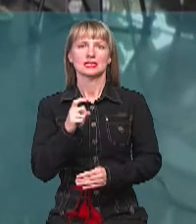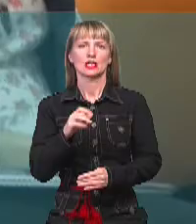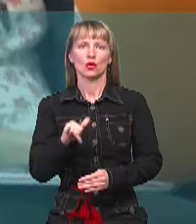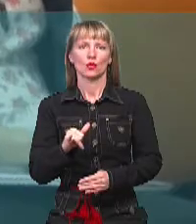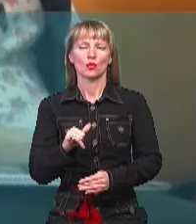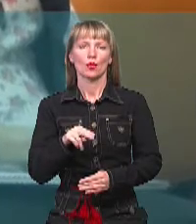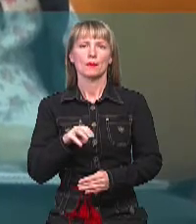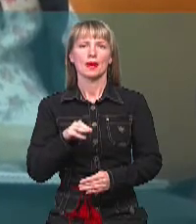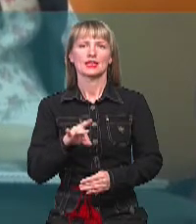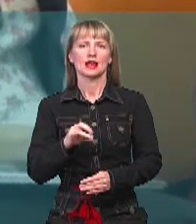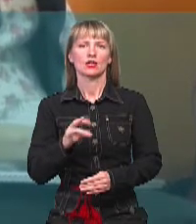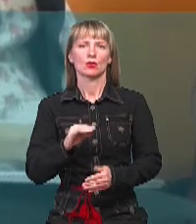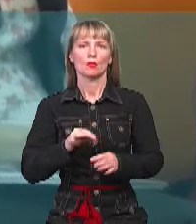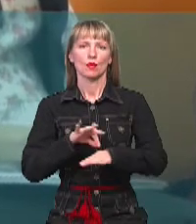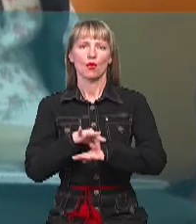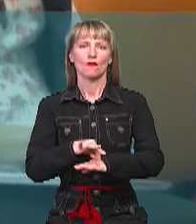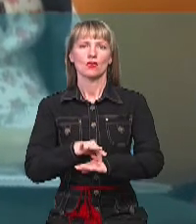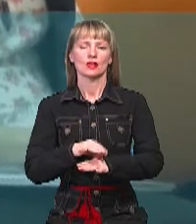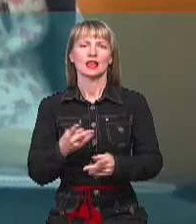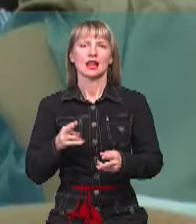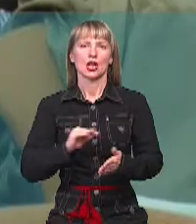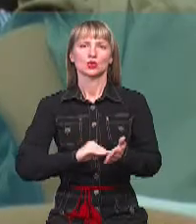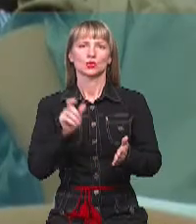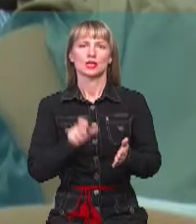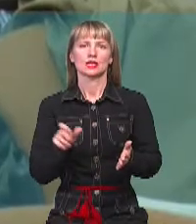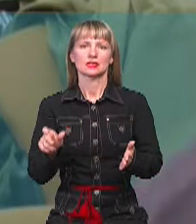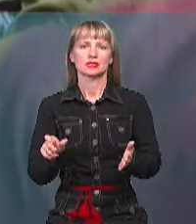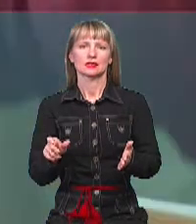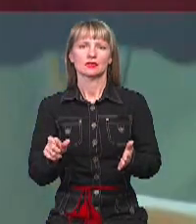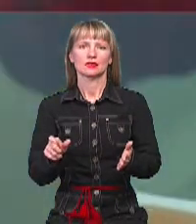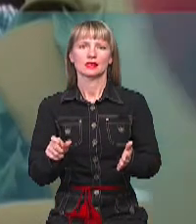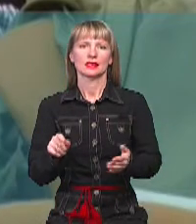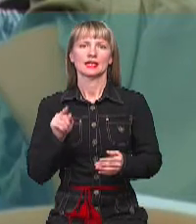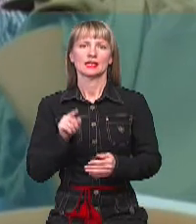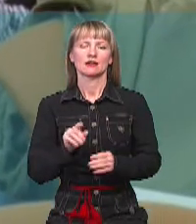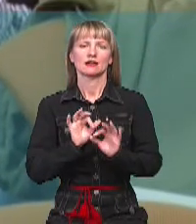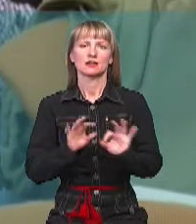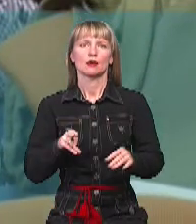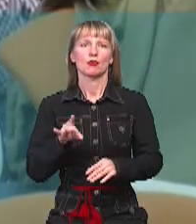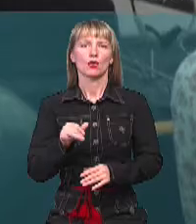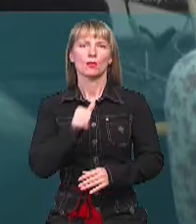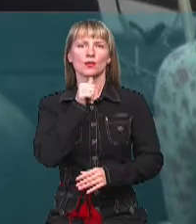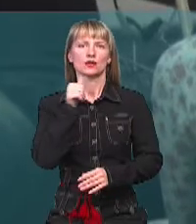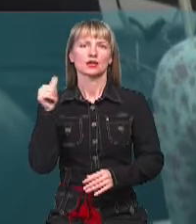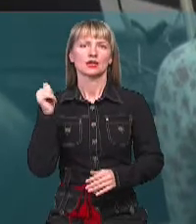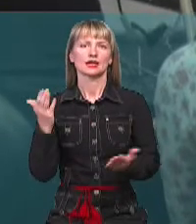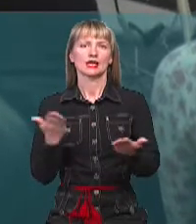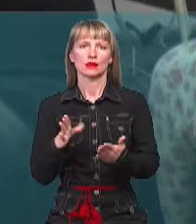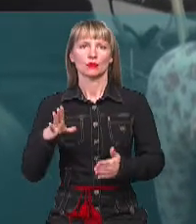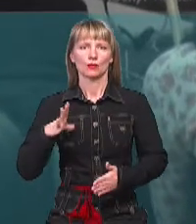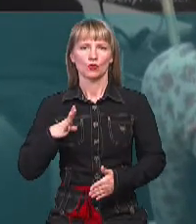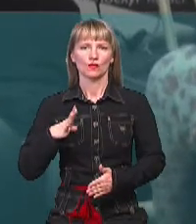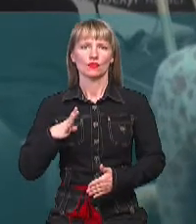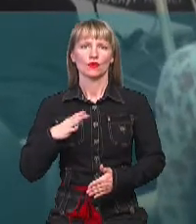Петренка, проводила для журналістів, ось бачимо і Маргариту, і звітувала про той рік, який відбувся. Ну, до